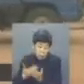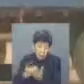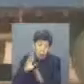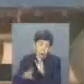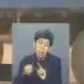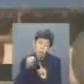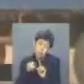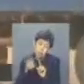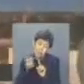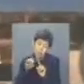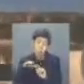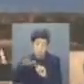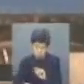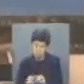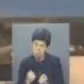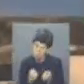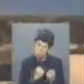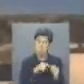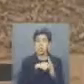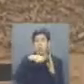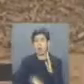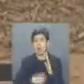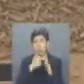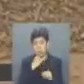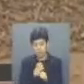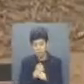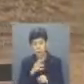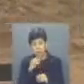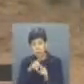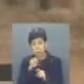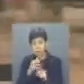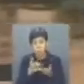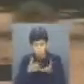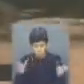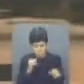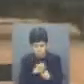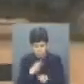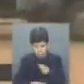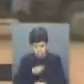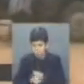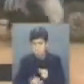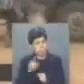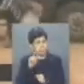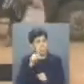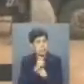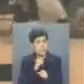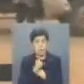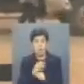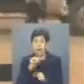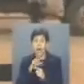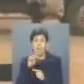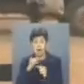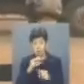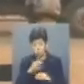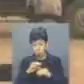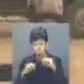าท80สตางค์ประกอบกับขณะนี้ลานมันในพื้นที่ยังเปิดรับจำนำมันสำปะหลังไม่ได้เนื่องจากลานมันที่เข้าร่วมโครงการ